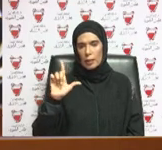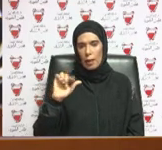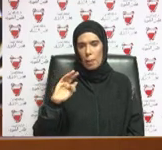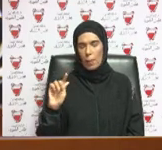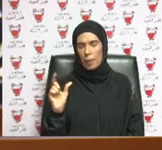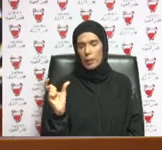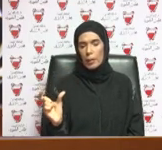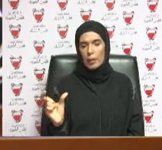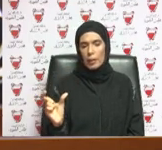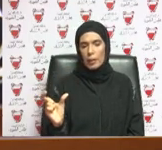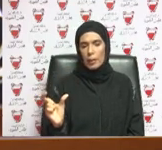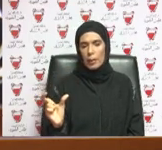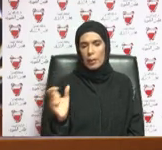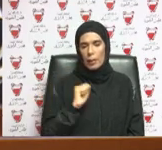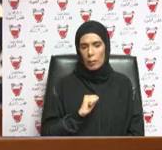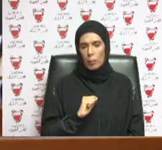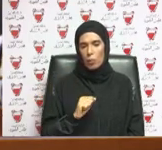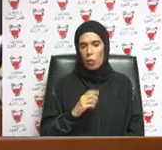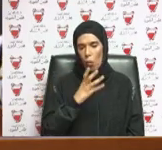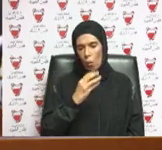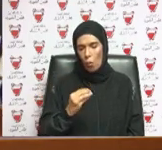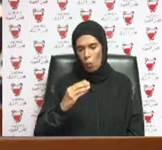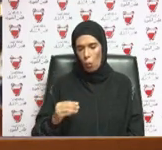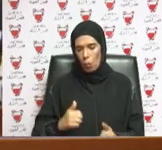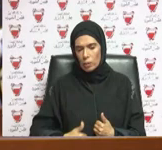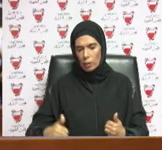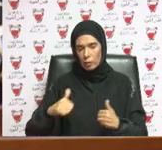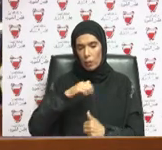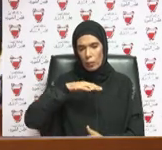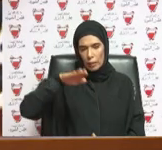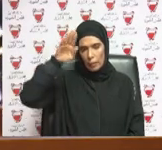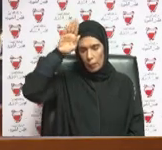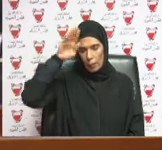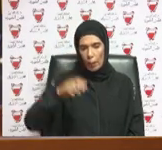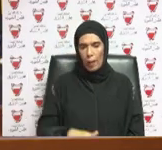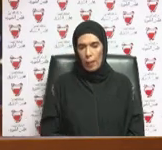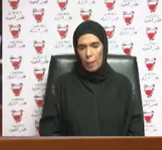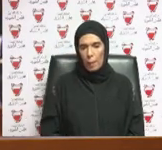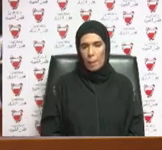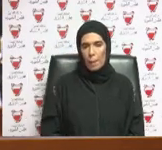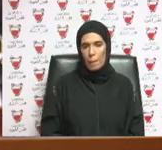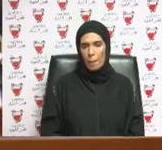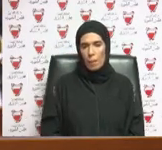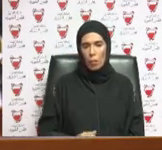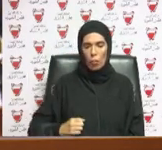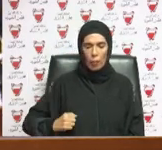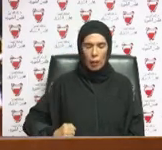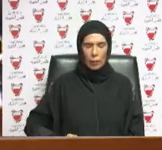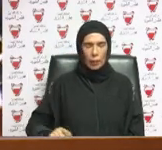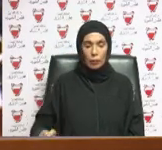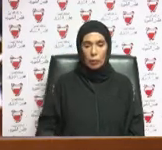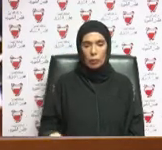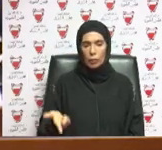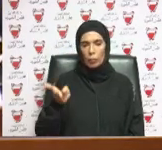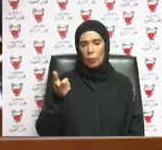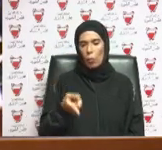خليفة وأحفاده الكرام وأسرته الكريمة والأسرة المالكة والوطن الغالي